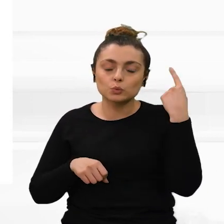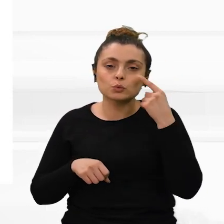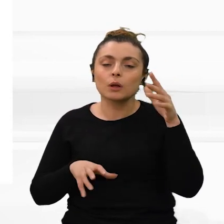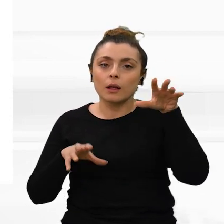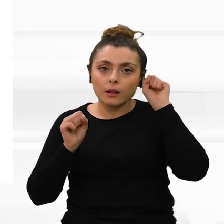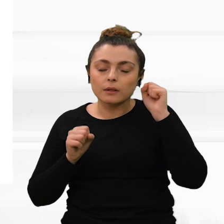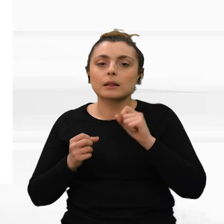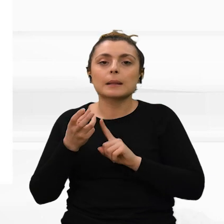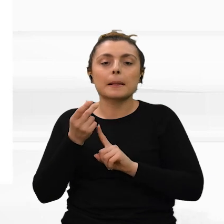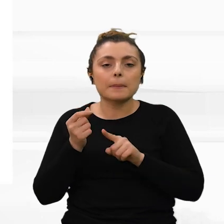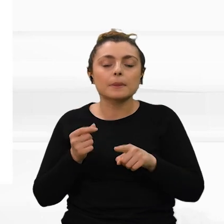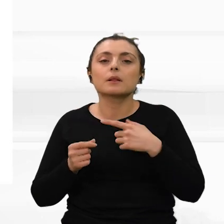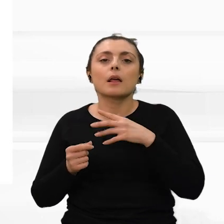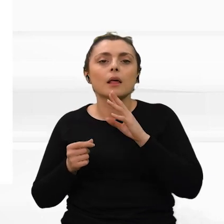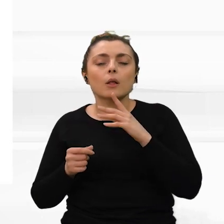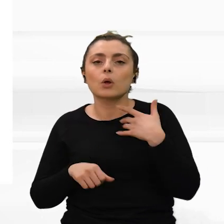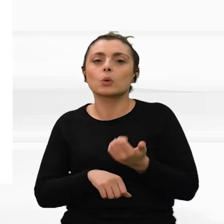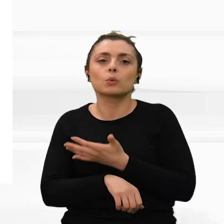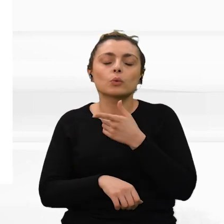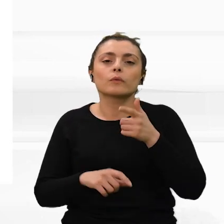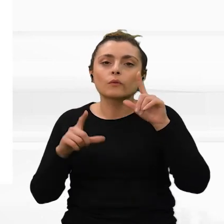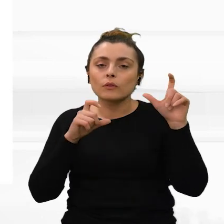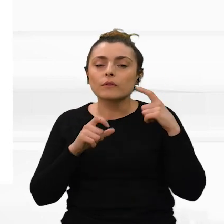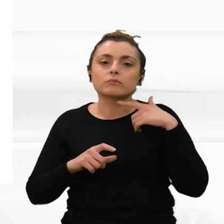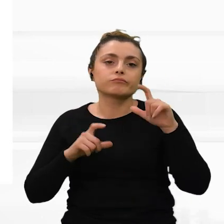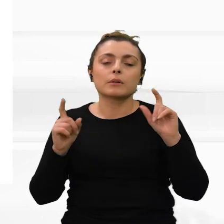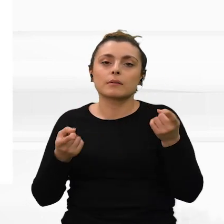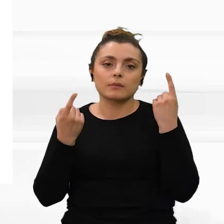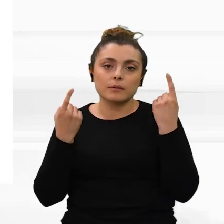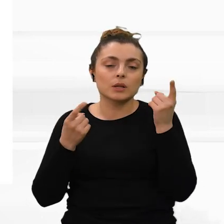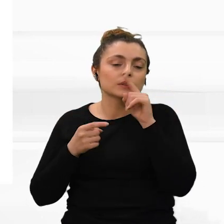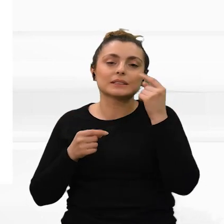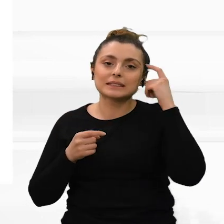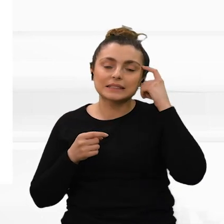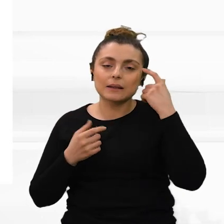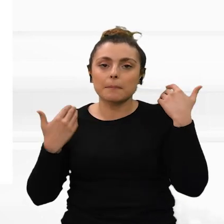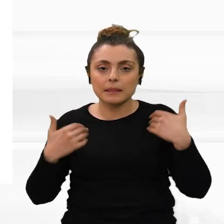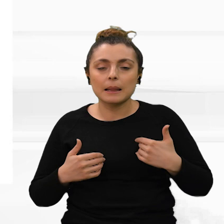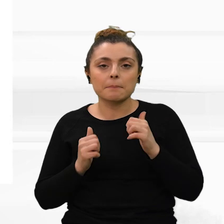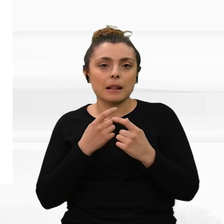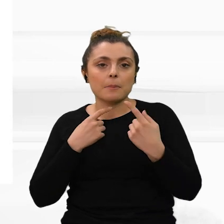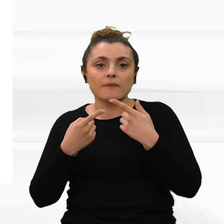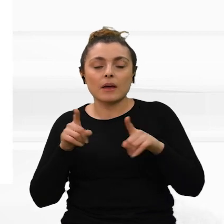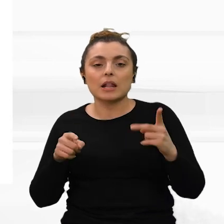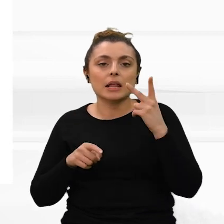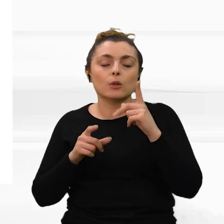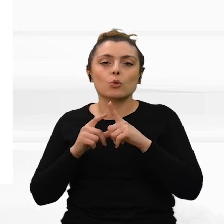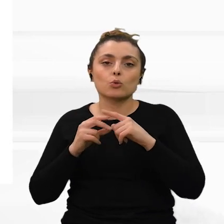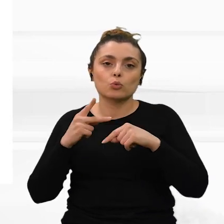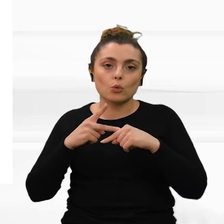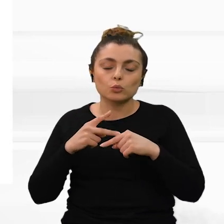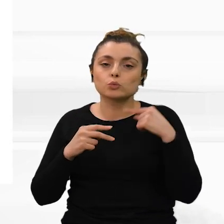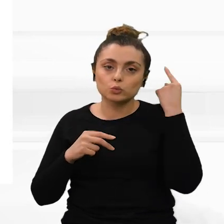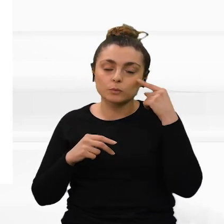düşüncenin algının imgelemin Arzu'nun ve duygunun fotoğrafını da çekemeyiz çünkü bu beden birbirinden farklı iki